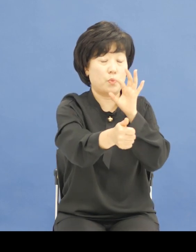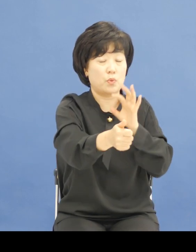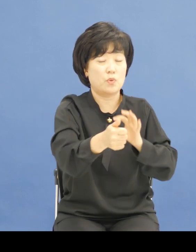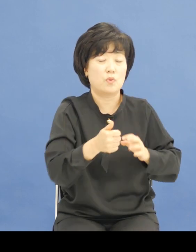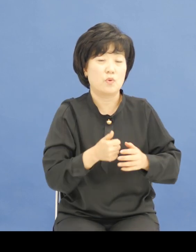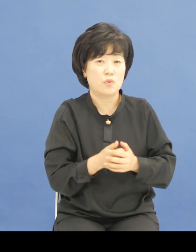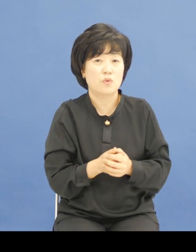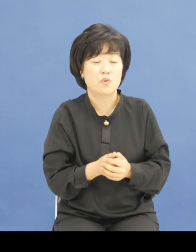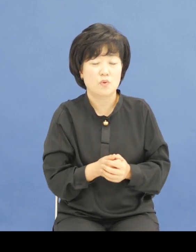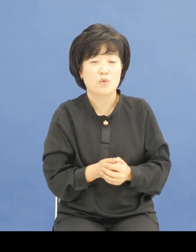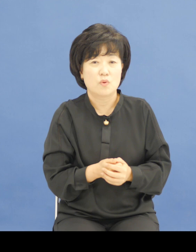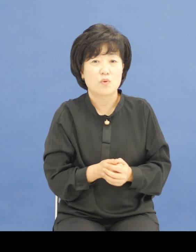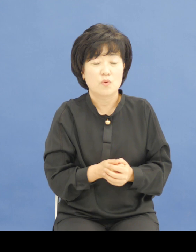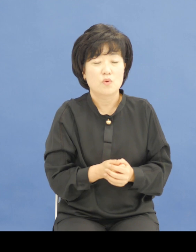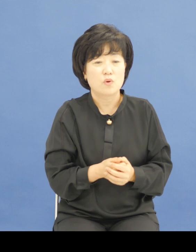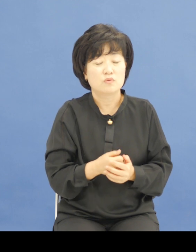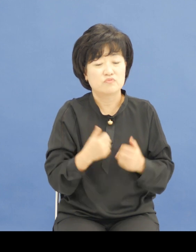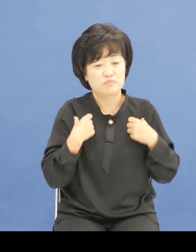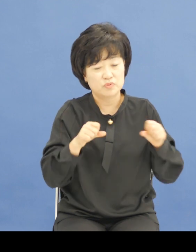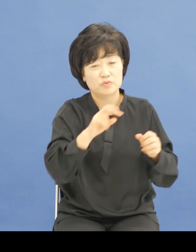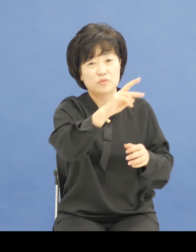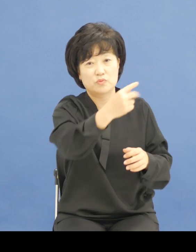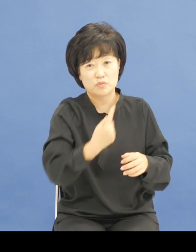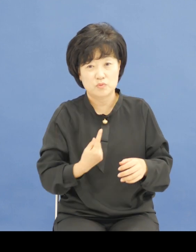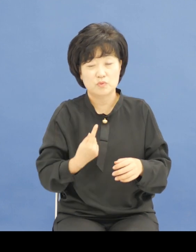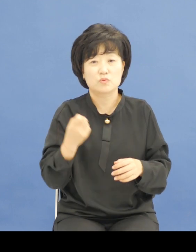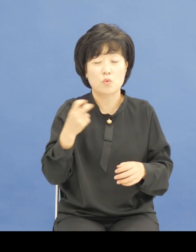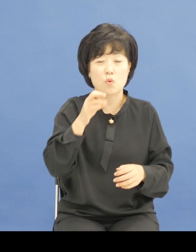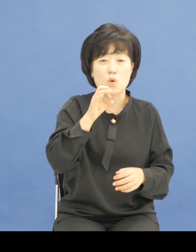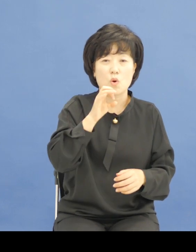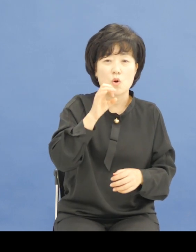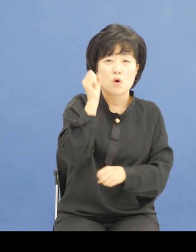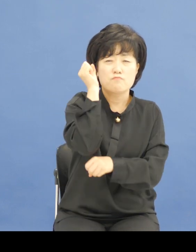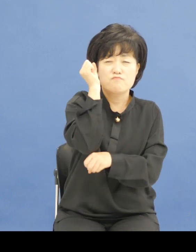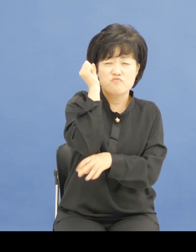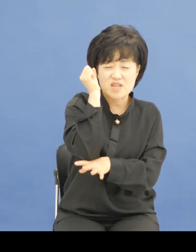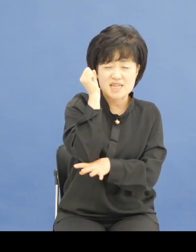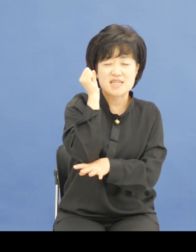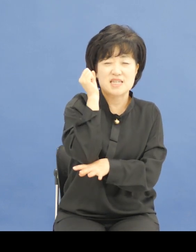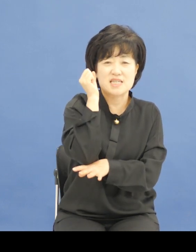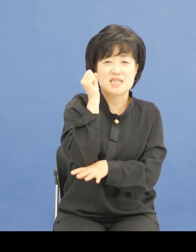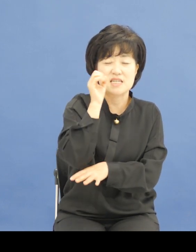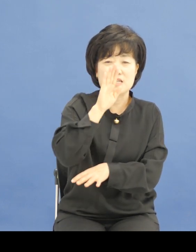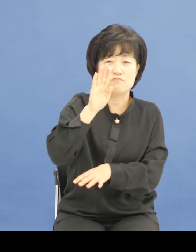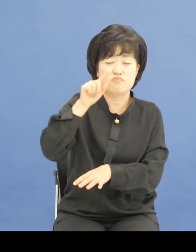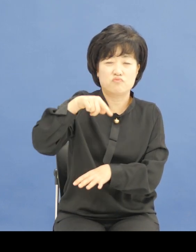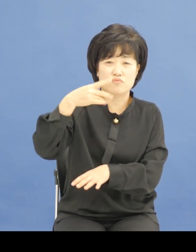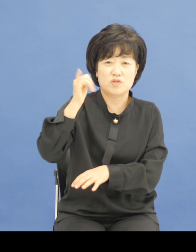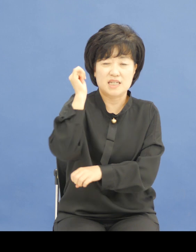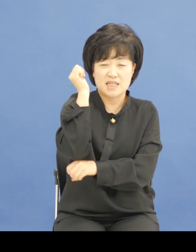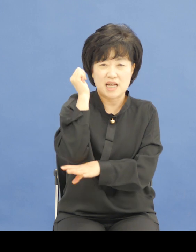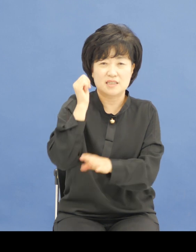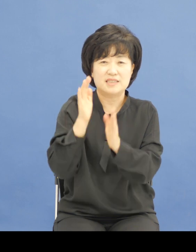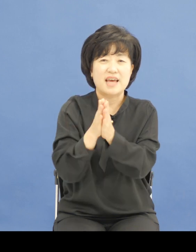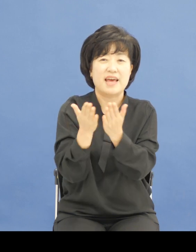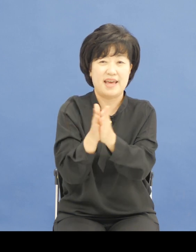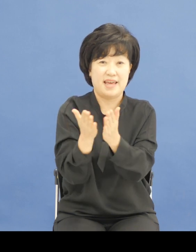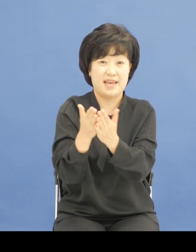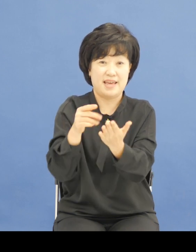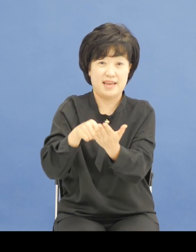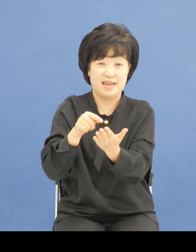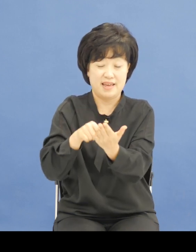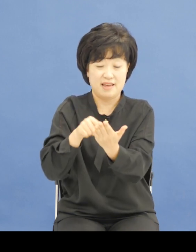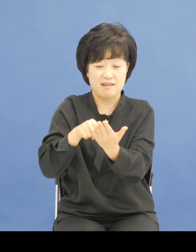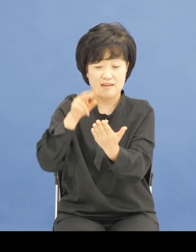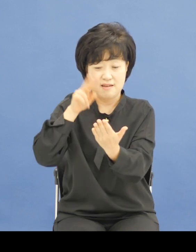하고 돌아오고 알렉스 헤일리의 뿌리를 보고 그 아프리카 사람들에 대한 이제